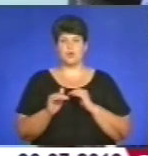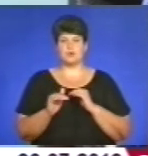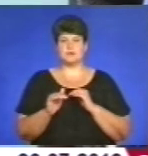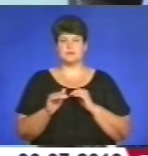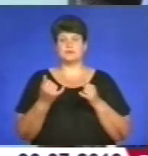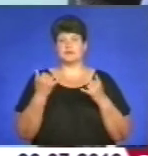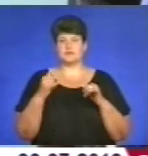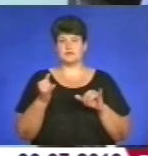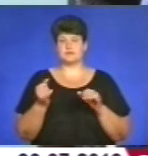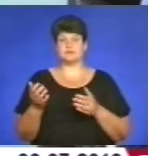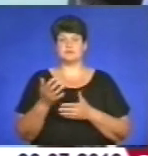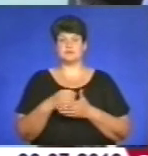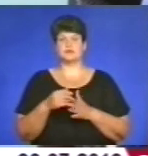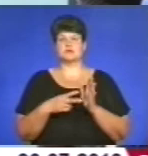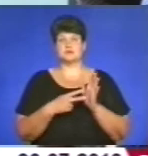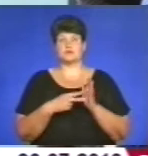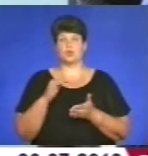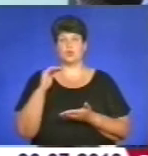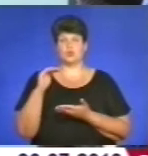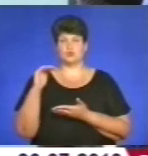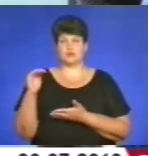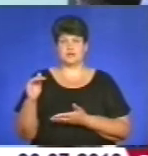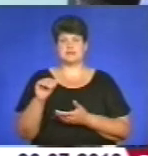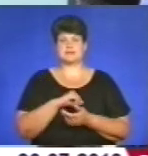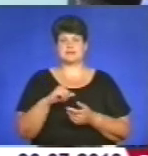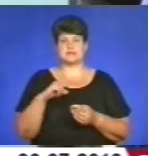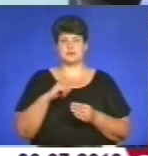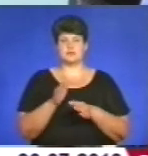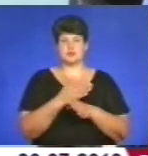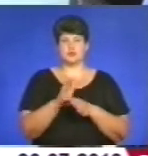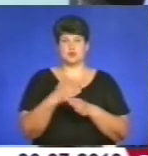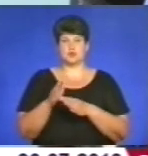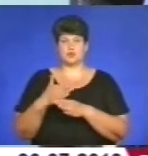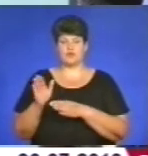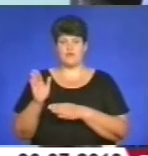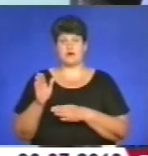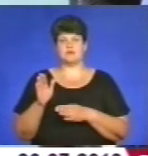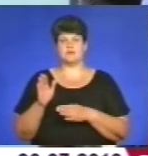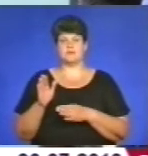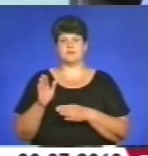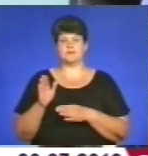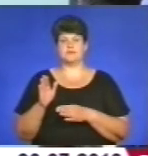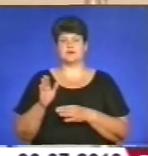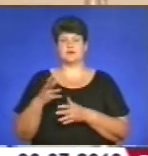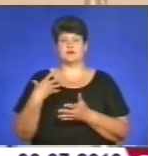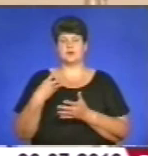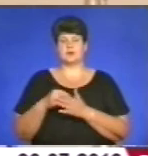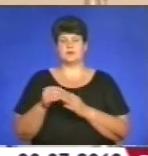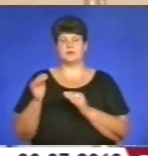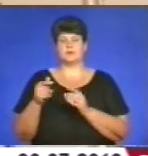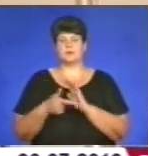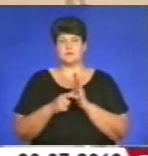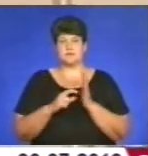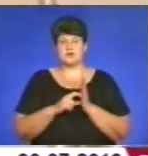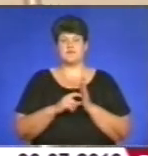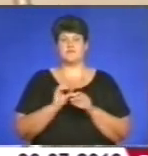збирав бутилки, там от ходив, сам їх сортував в своєму там подсібному приміщенні. Виробляли